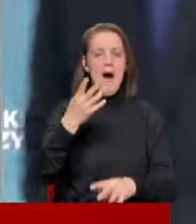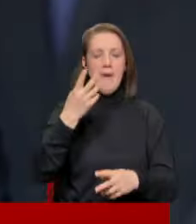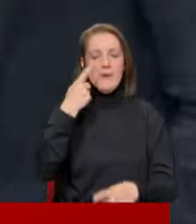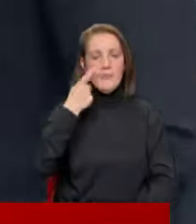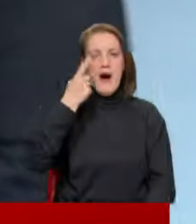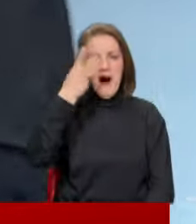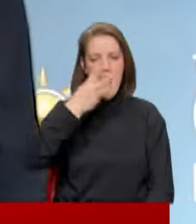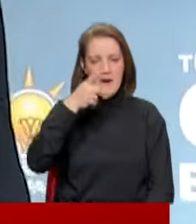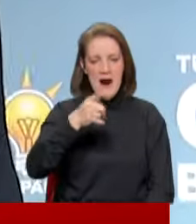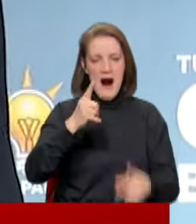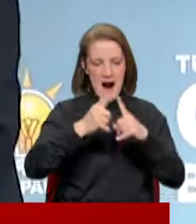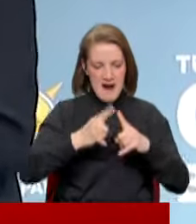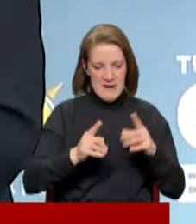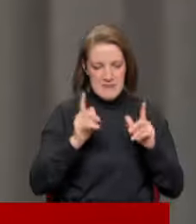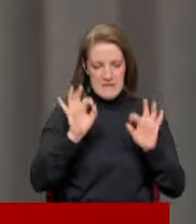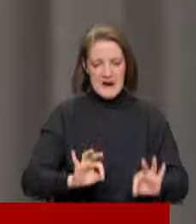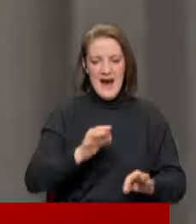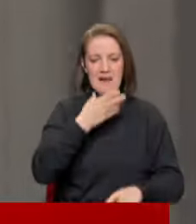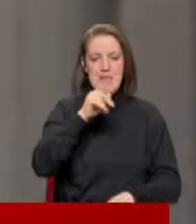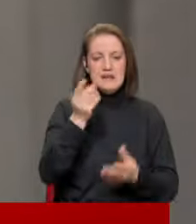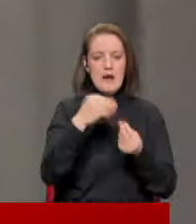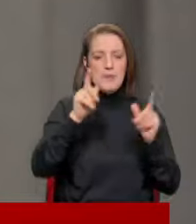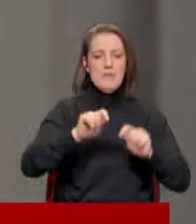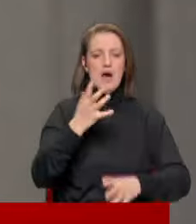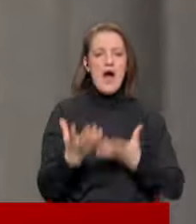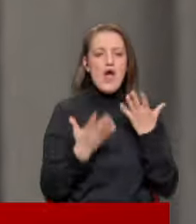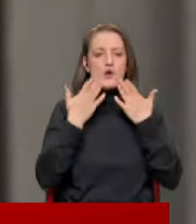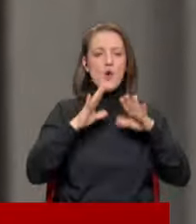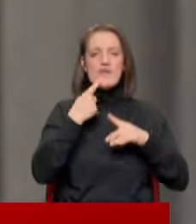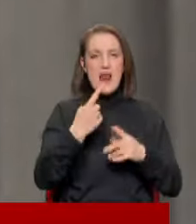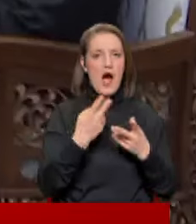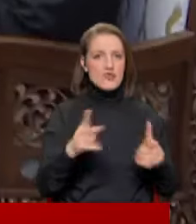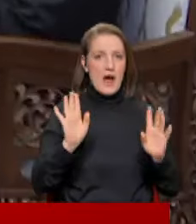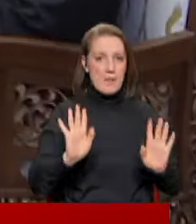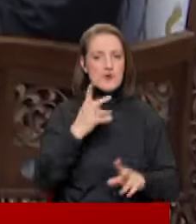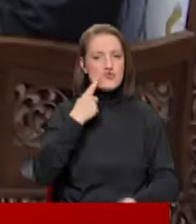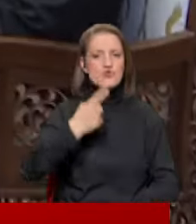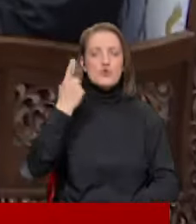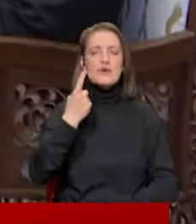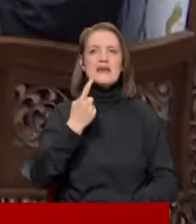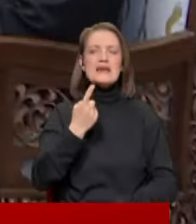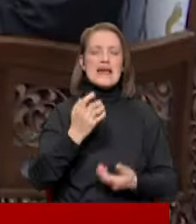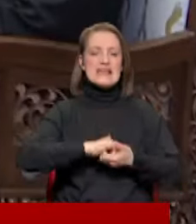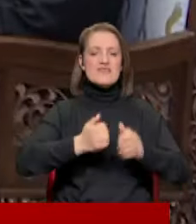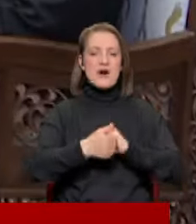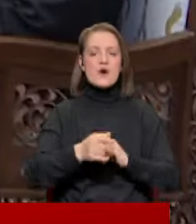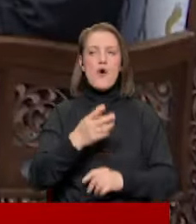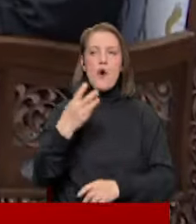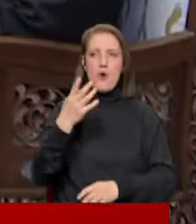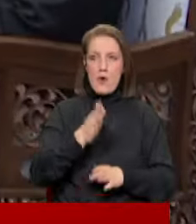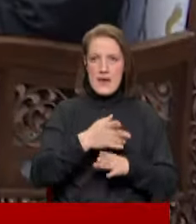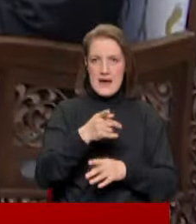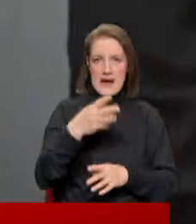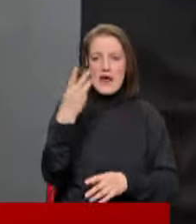hesabıyla başladı tartışma emekliye zam yapılamayacağını kaynak yok diye açıkladı ama Cumhur ittifakı ortağı Devlet Bahçeli Erdoğan'ın